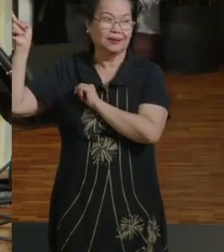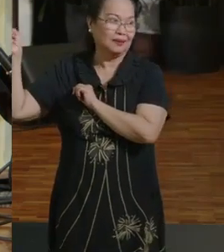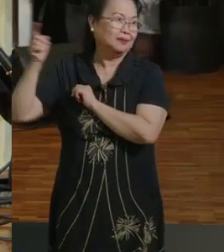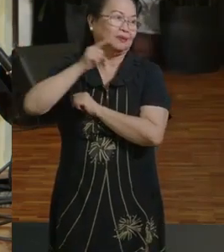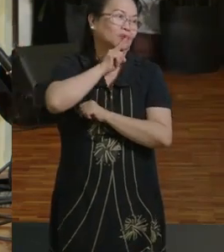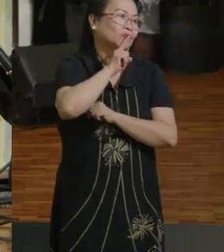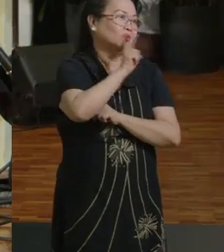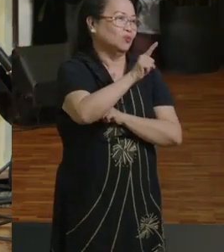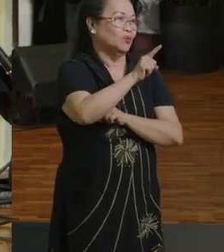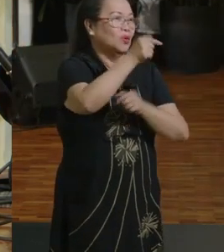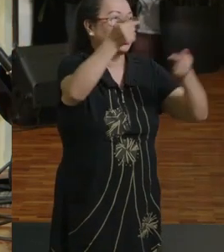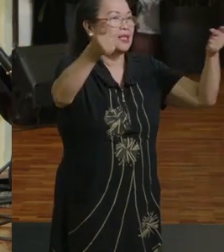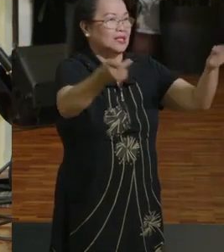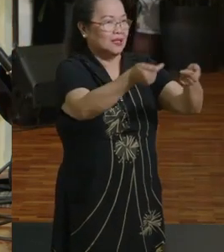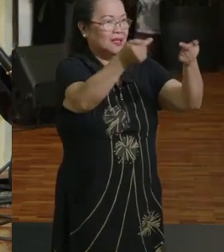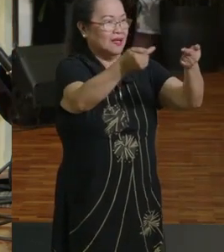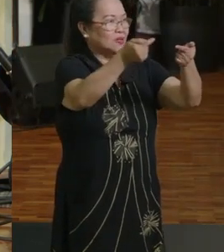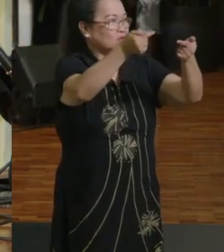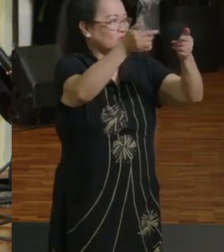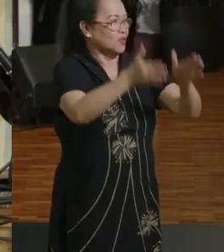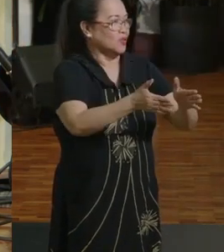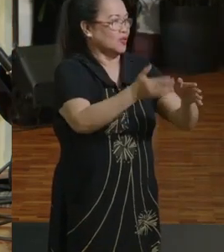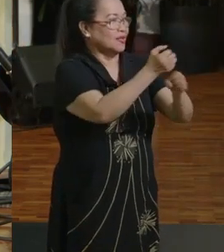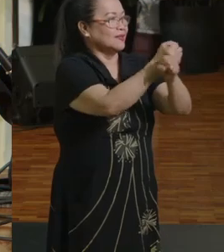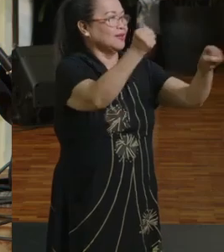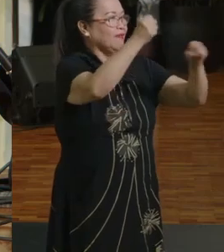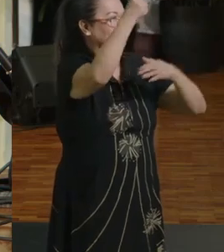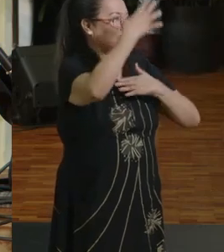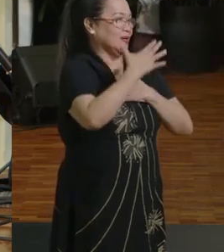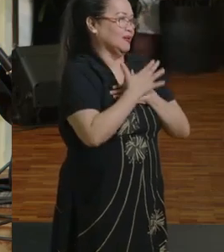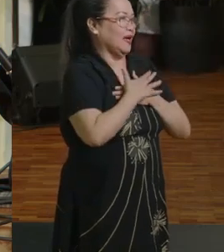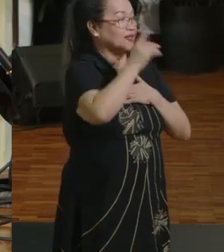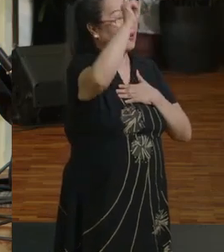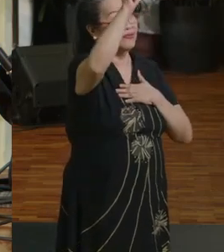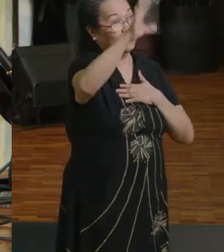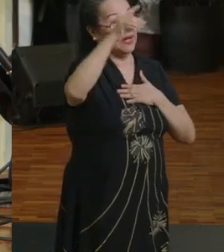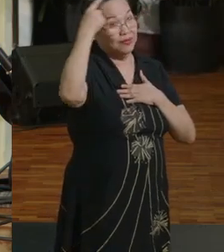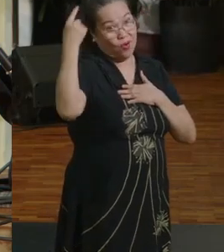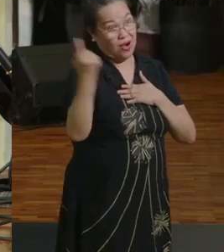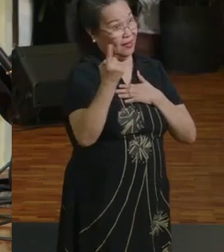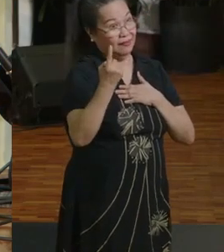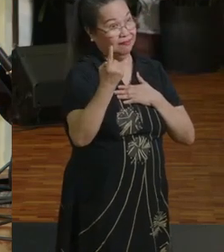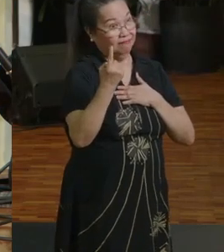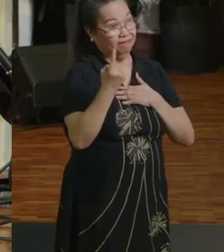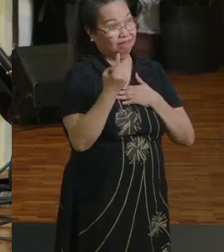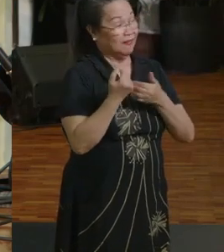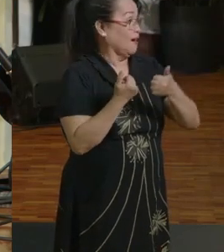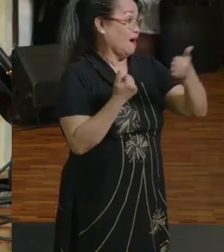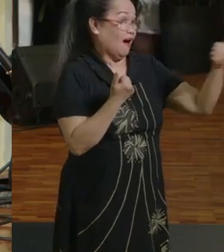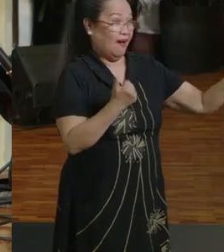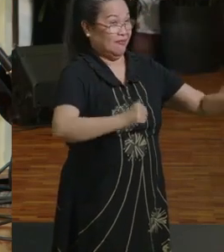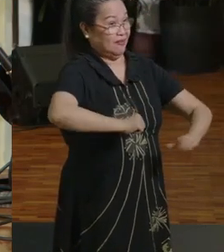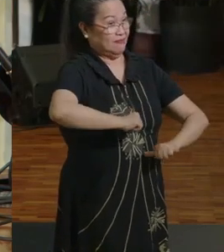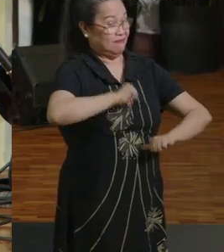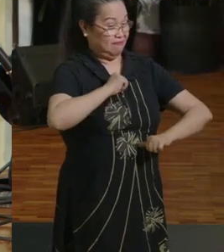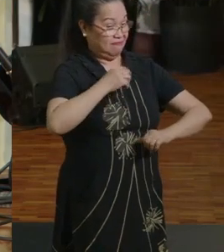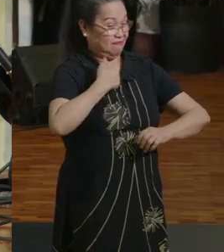ay isang sinner saved by grace lamang. Wala po akong ibang